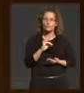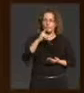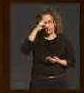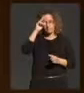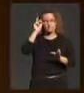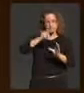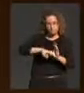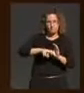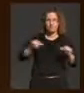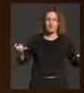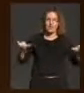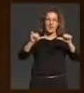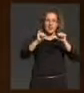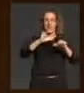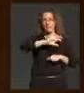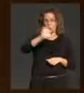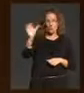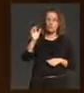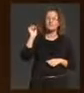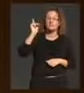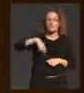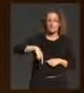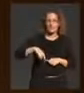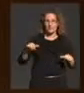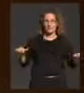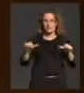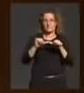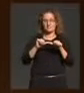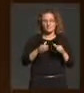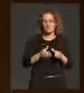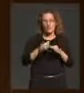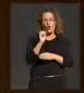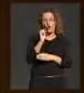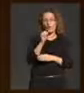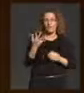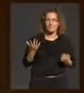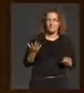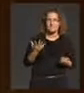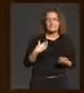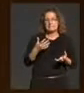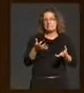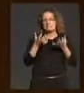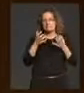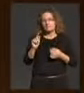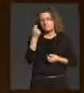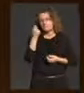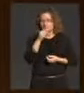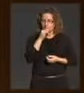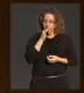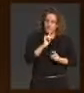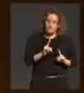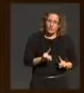Ez zen erabateko arrakastarik lortu, baina nazioartekoan galduta geneukan izena berreskuratu